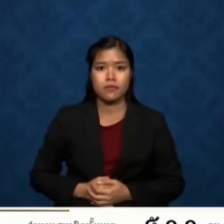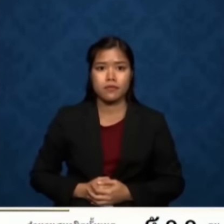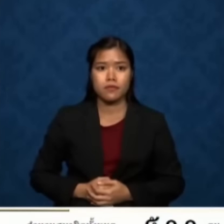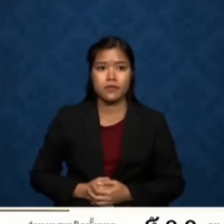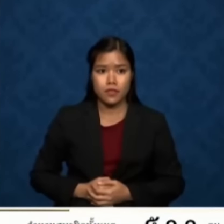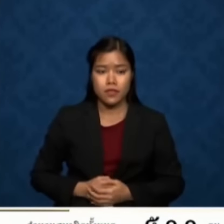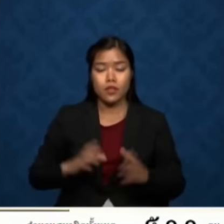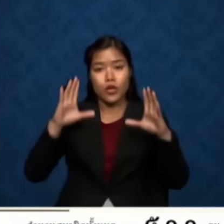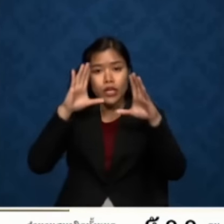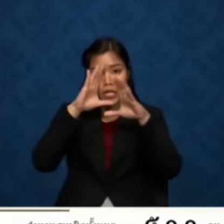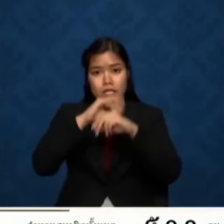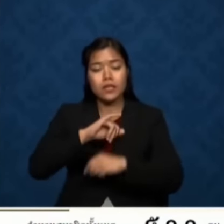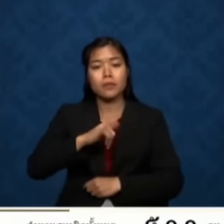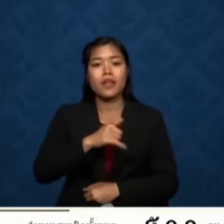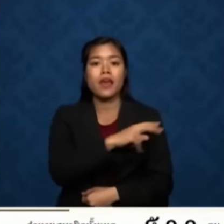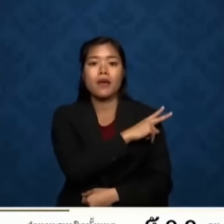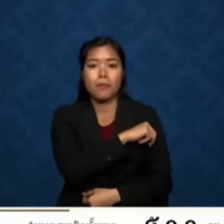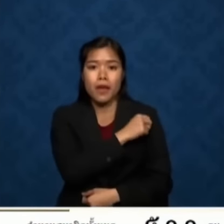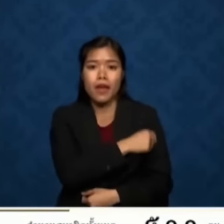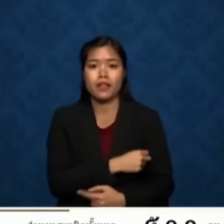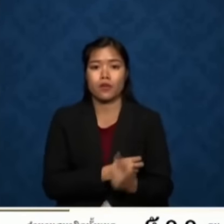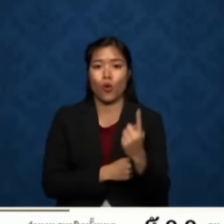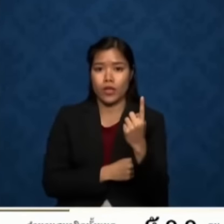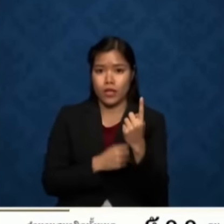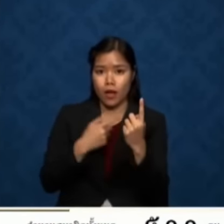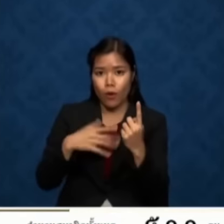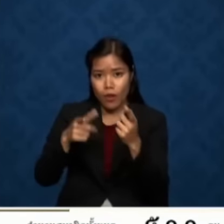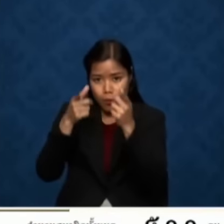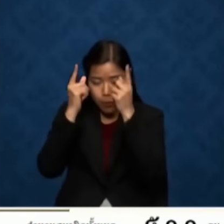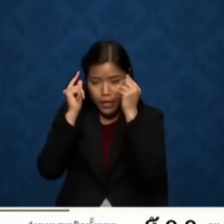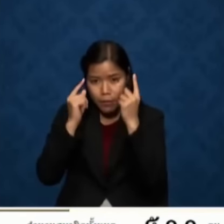คนเดียวนะแล้วมีพยาบาลเห็นภาวะ